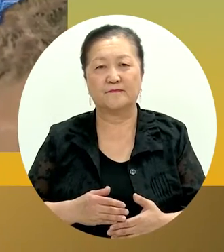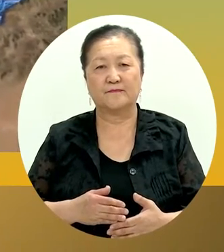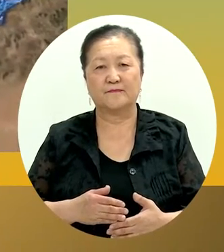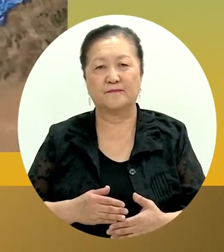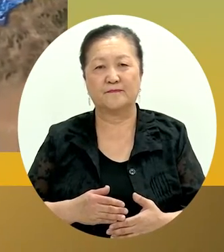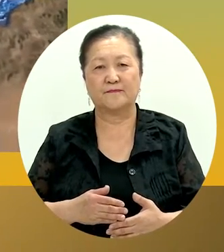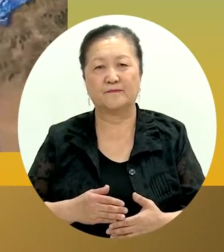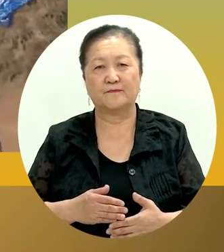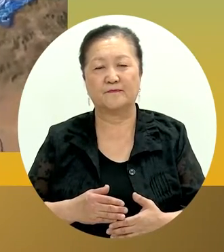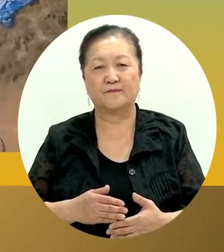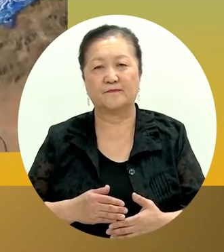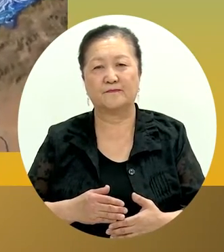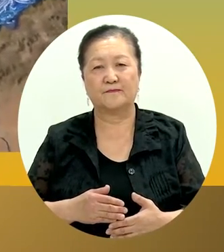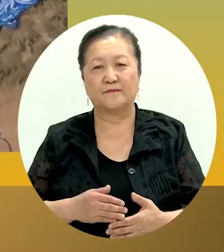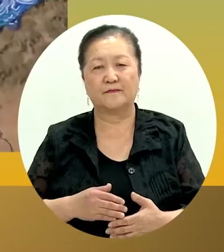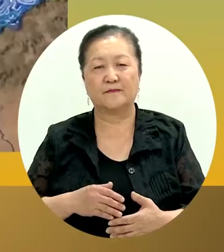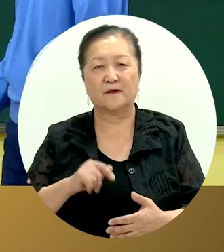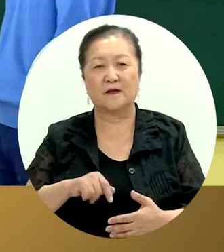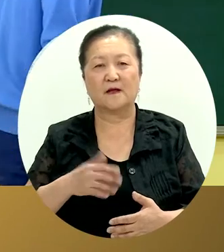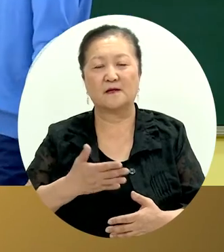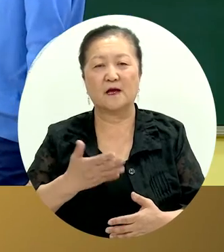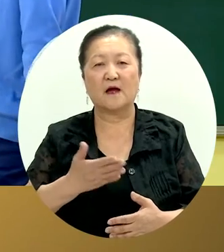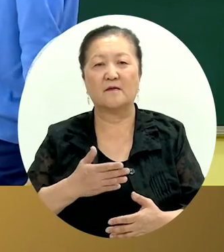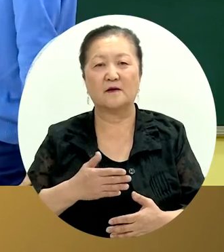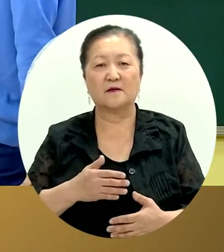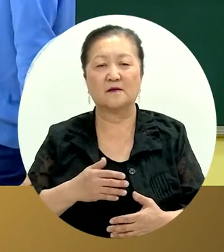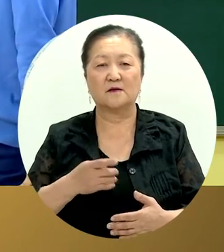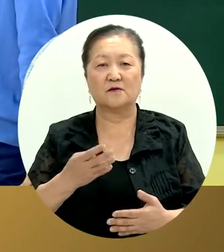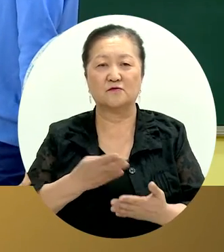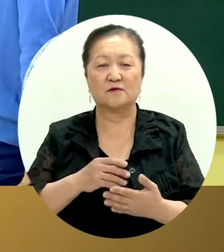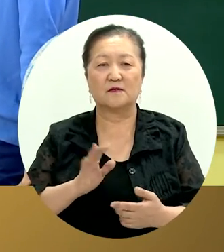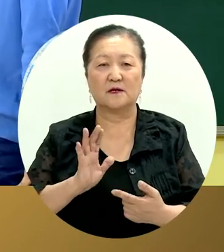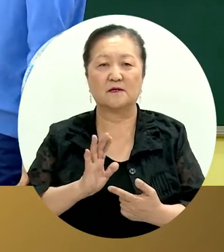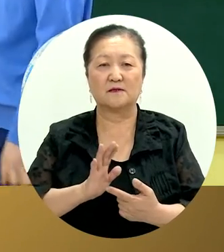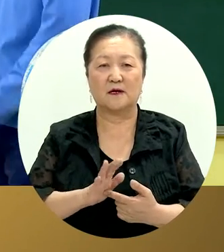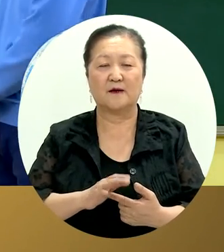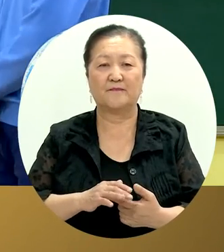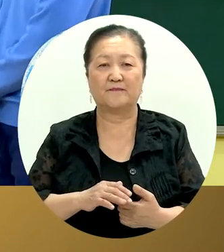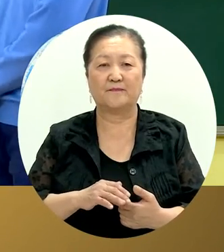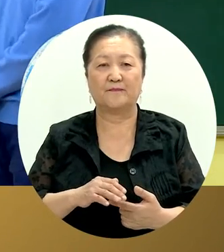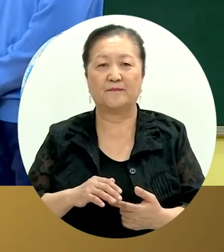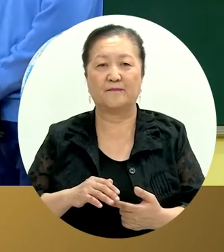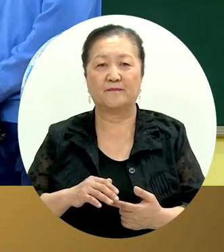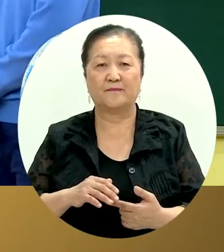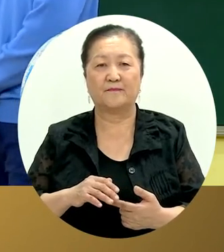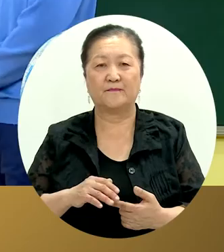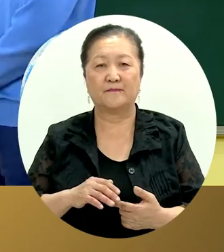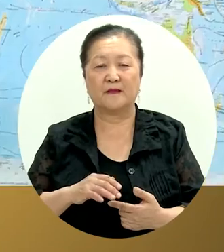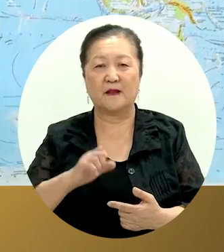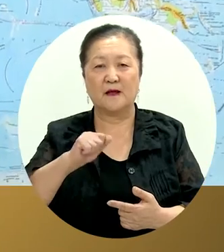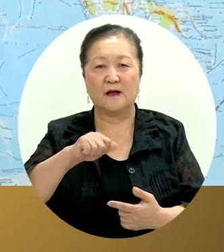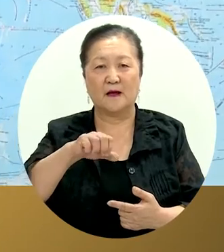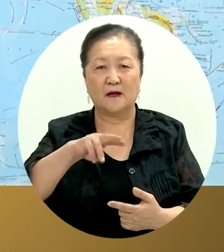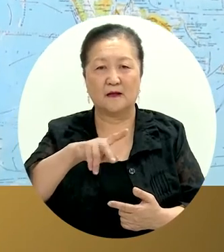зүгт ингэ заагаар. За энэ газар яг хаана? За яг энэ бичлэгэн дээр харагдж байгаа хэсэг бол миний бодлоор